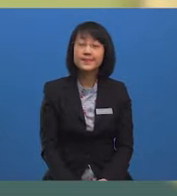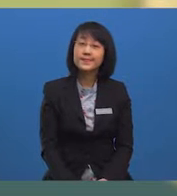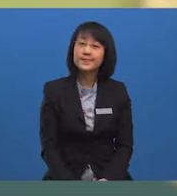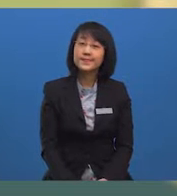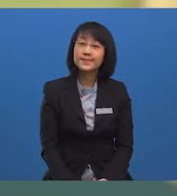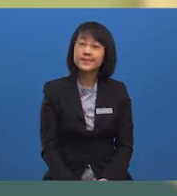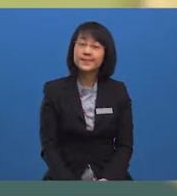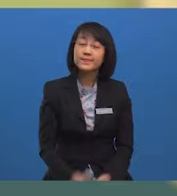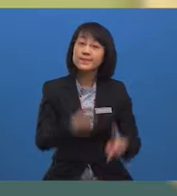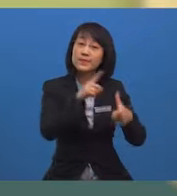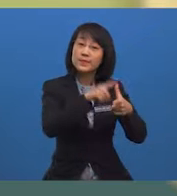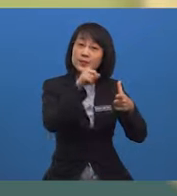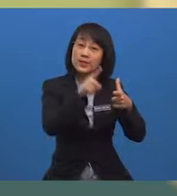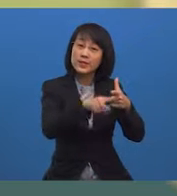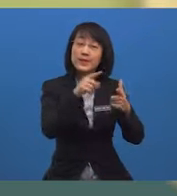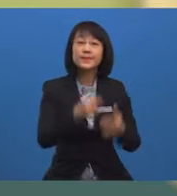Kemudian,